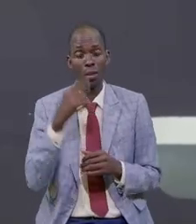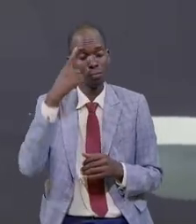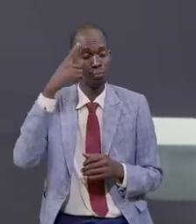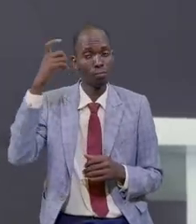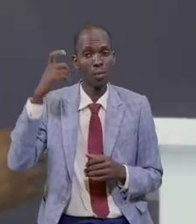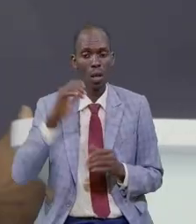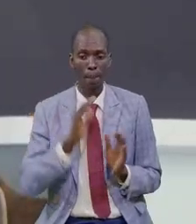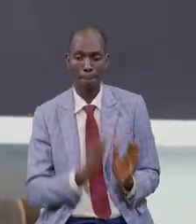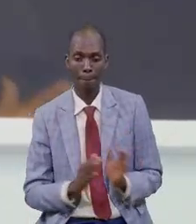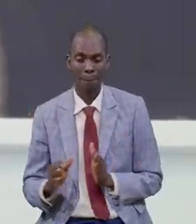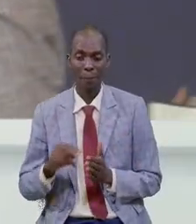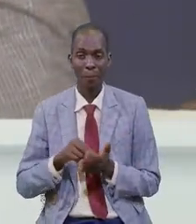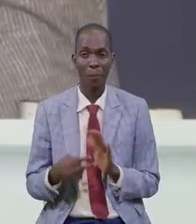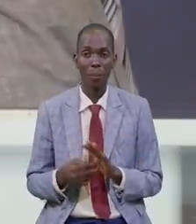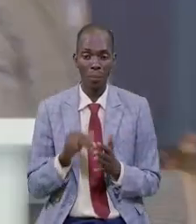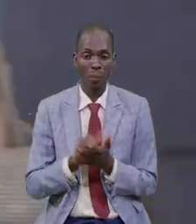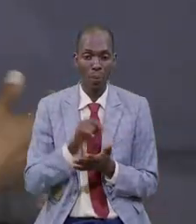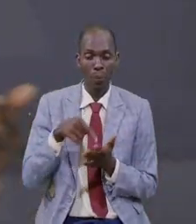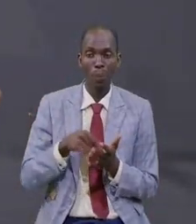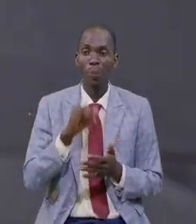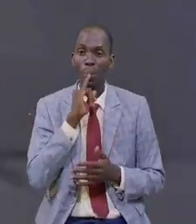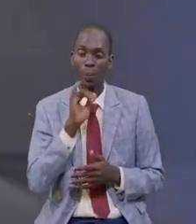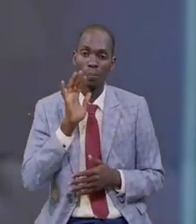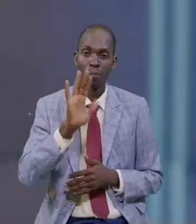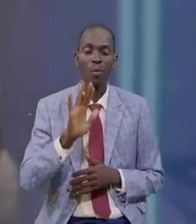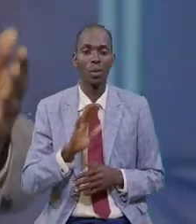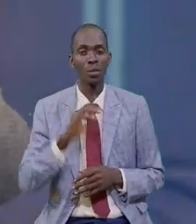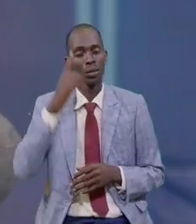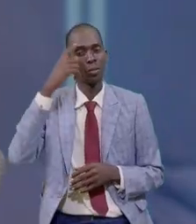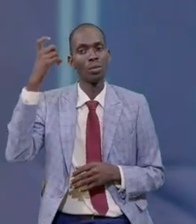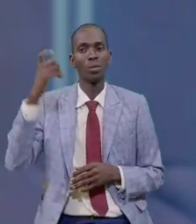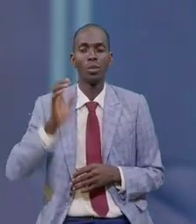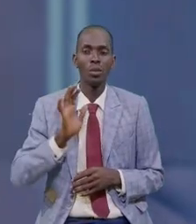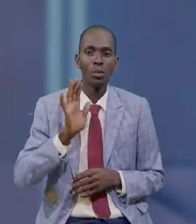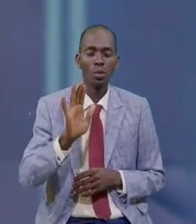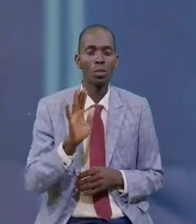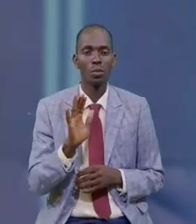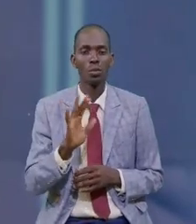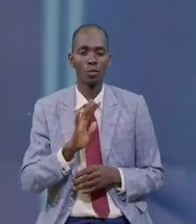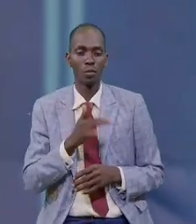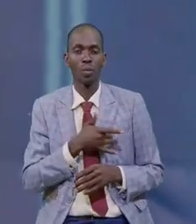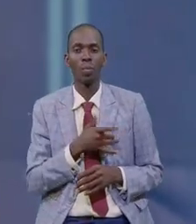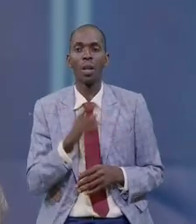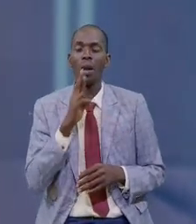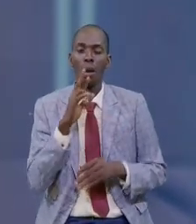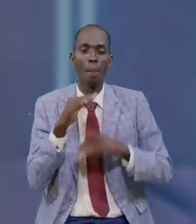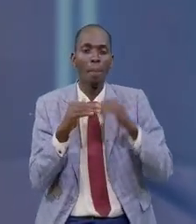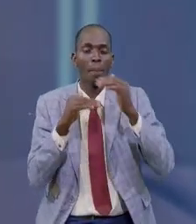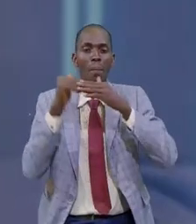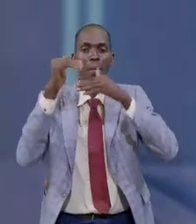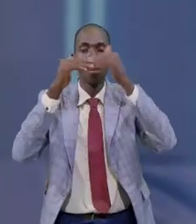un plan que voici votre rêve vos convictions sont bâtis sur la